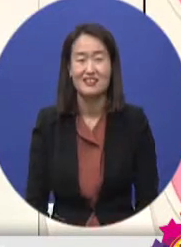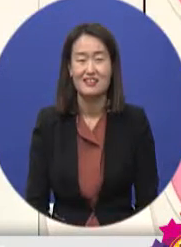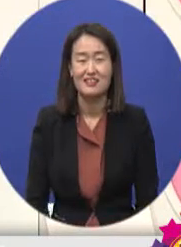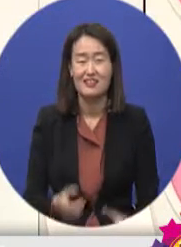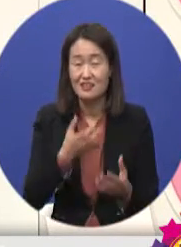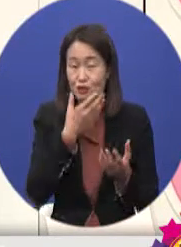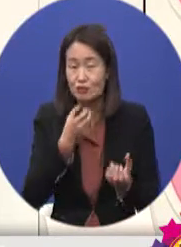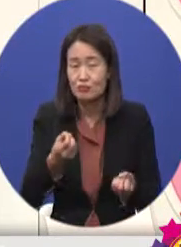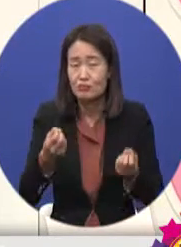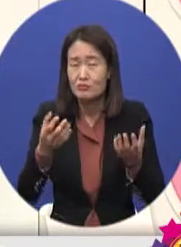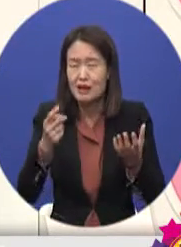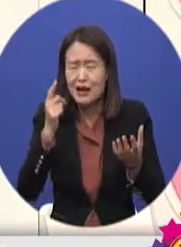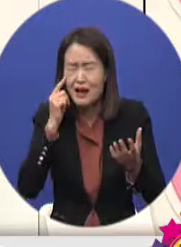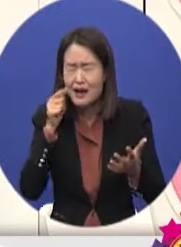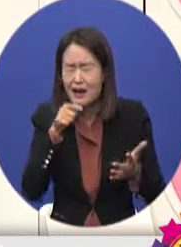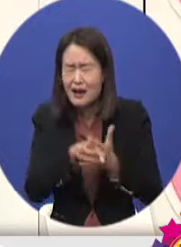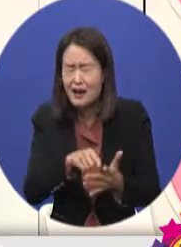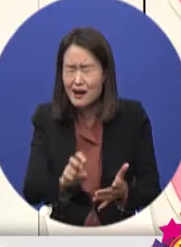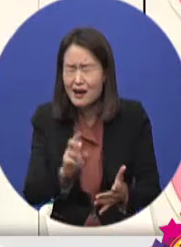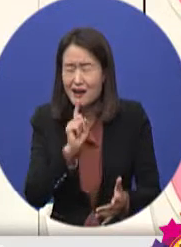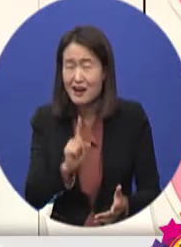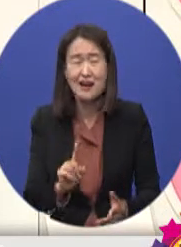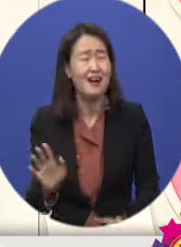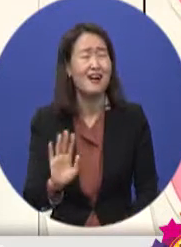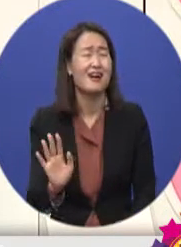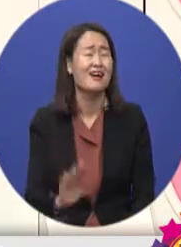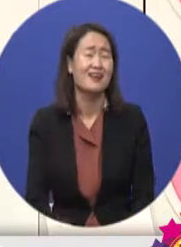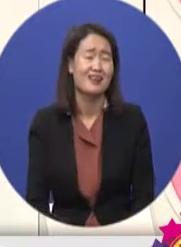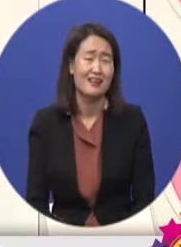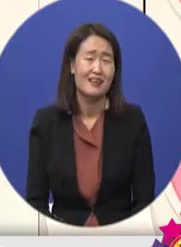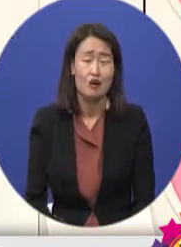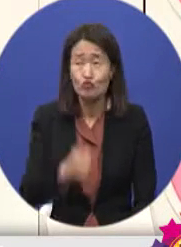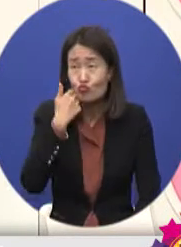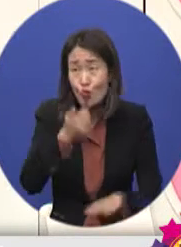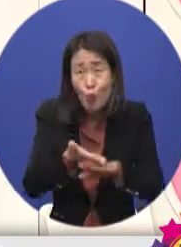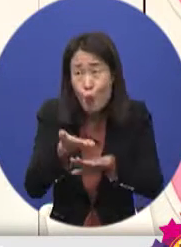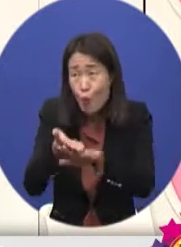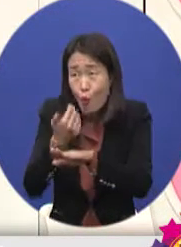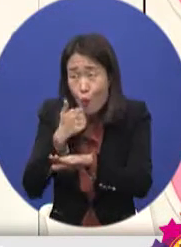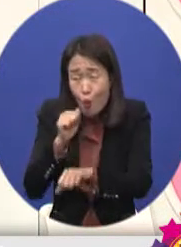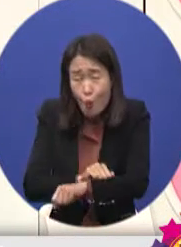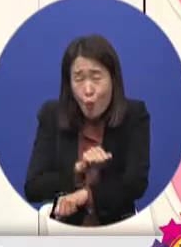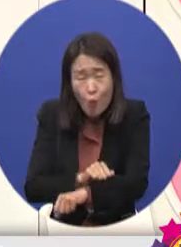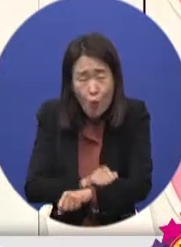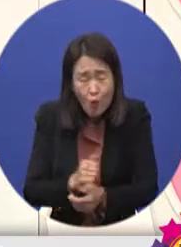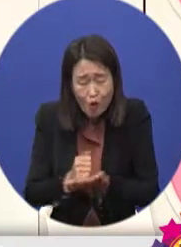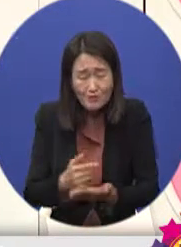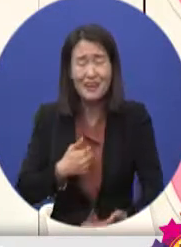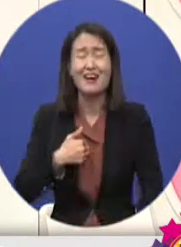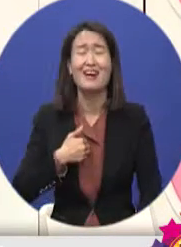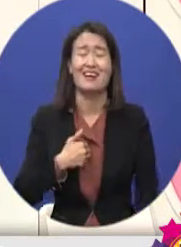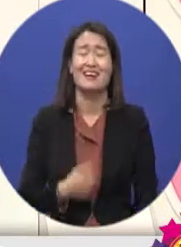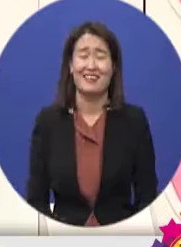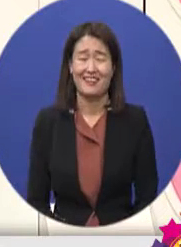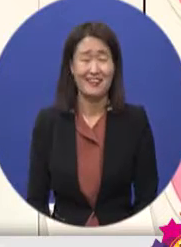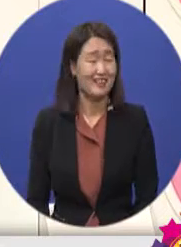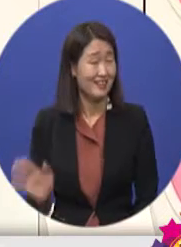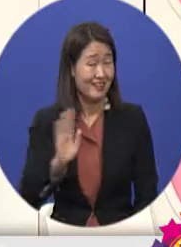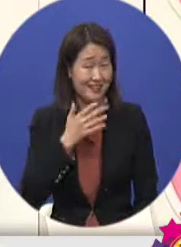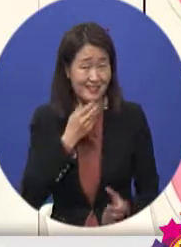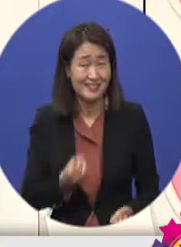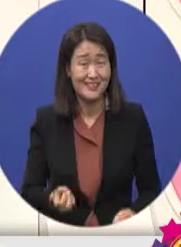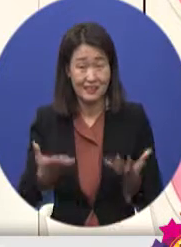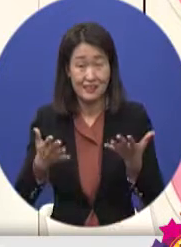감사합니다. 축하드립니다. 예상하셨나요? 아닙니다. 여러 선배님들 잘하셨는데 제 행운이 온 것 같습니다. 네, 아이